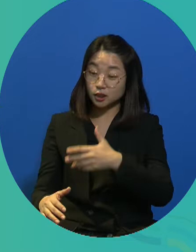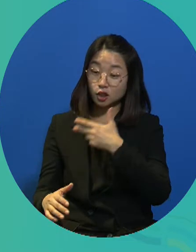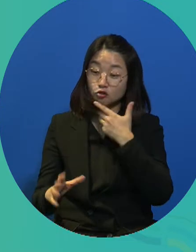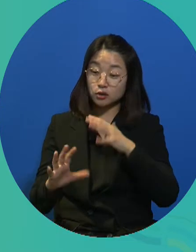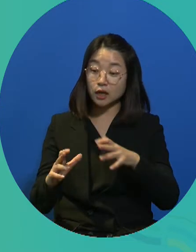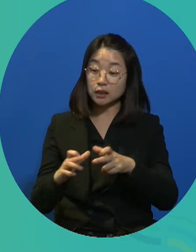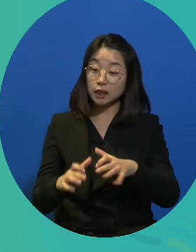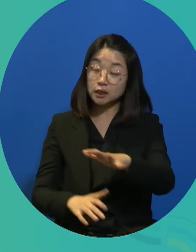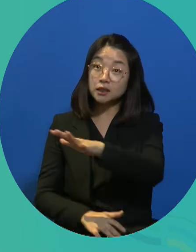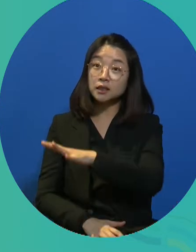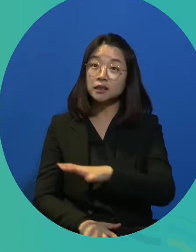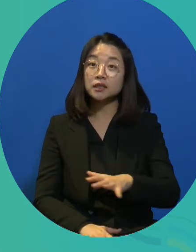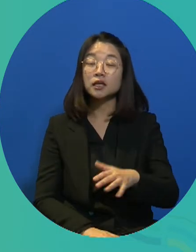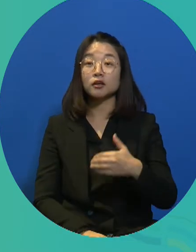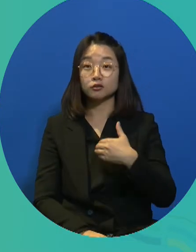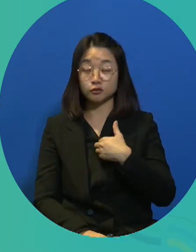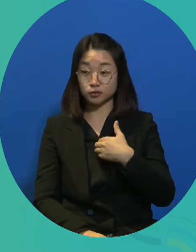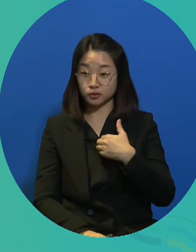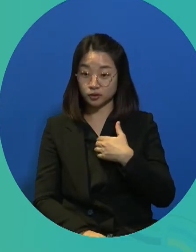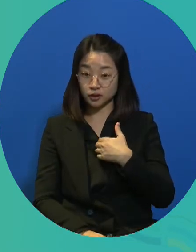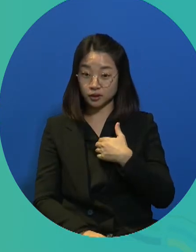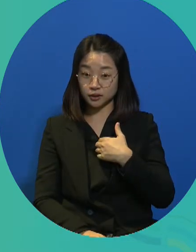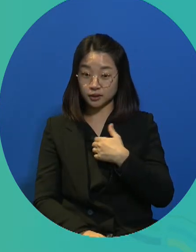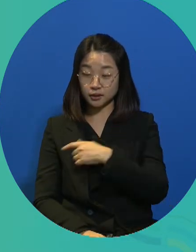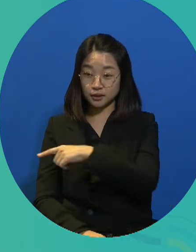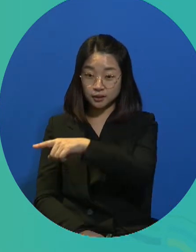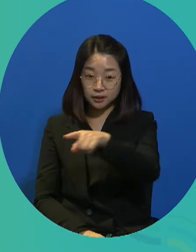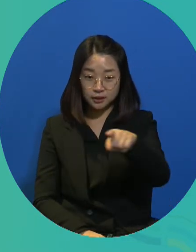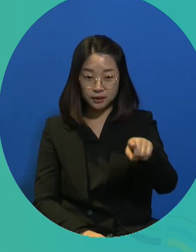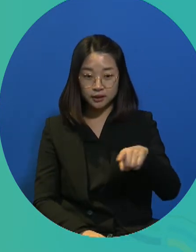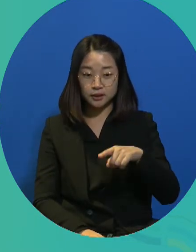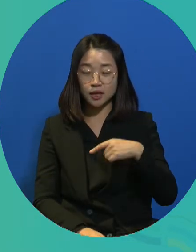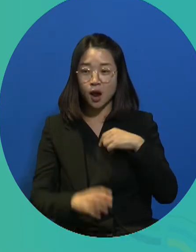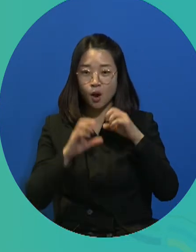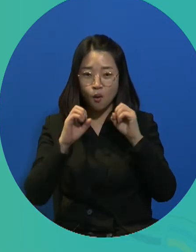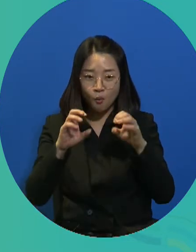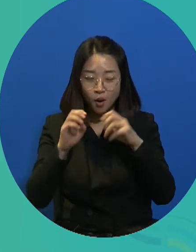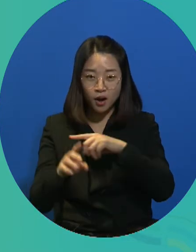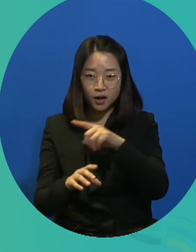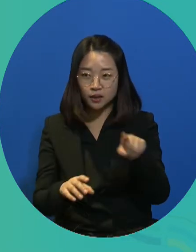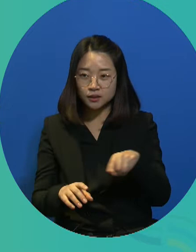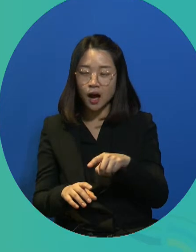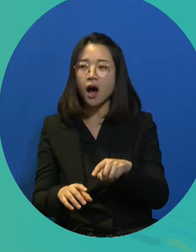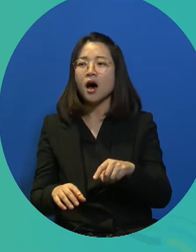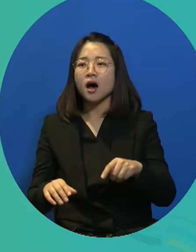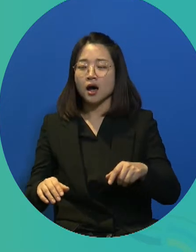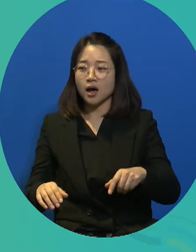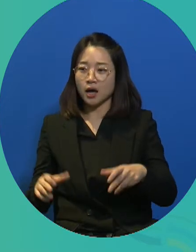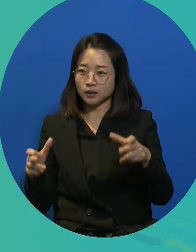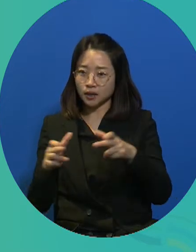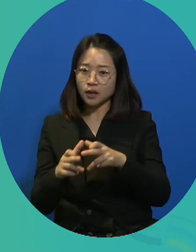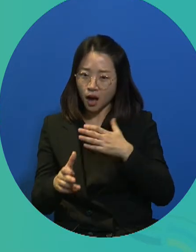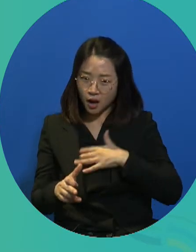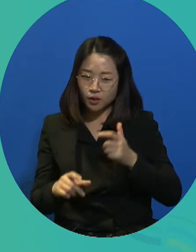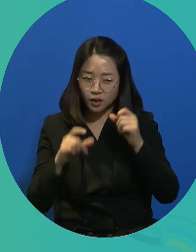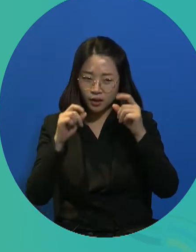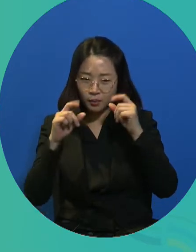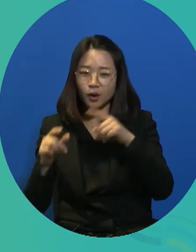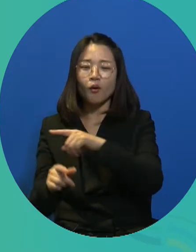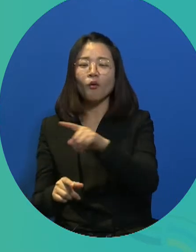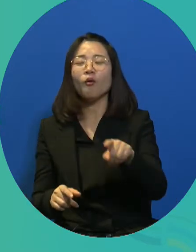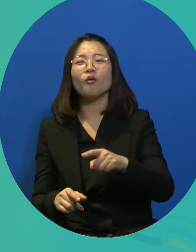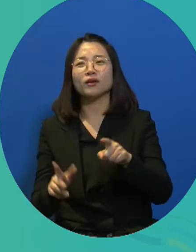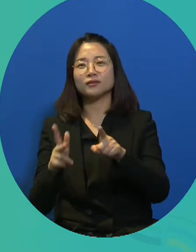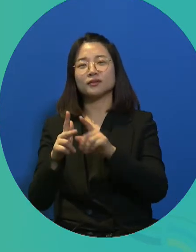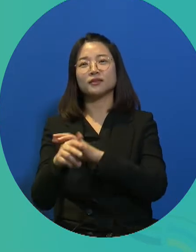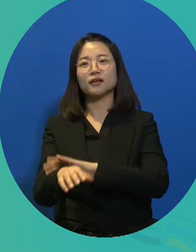분들이 우리 목소리가 드디어 들리는구나, 사람들이 들어주는구나 그러면서 희망을 좀 얻게 됐다는 말씀을 드리겠고